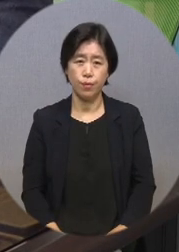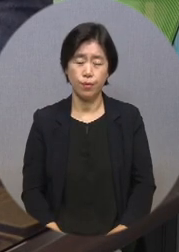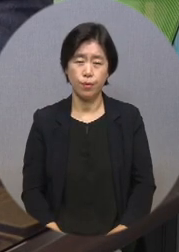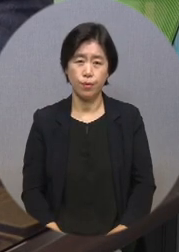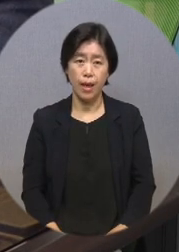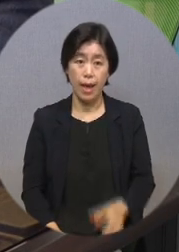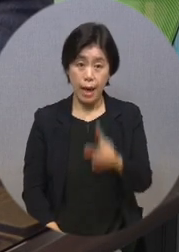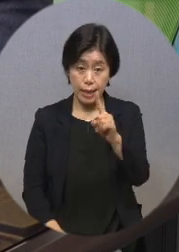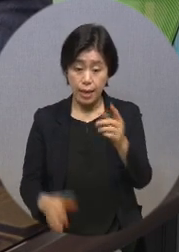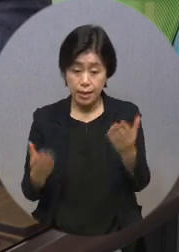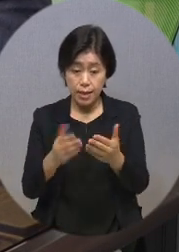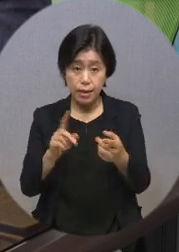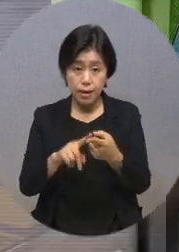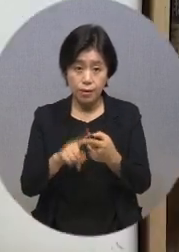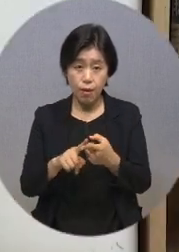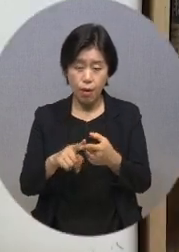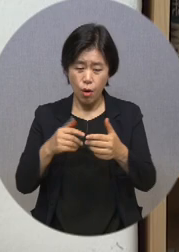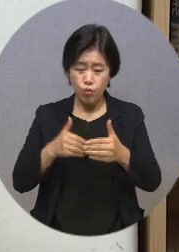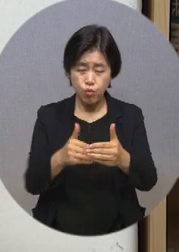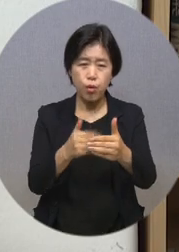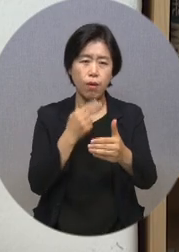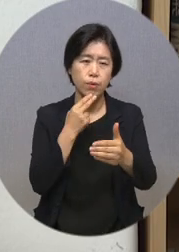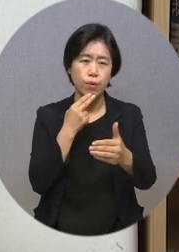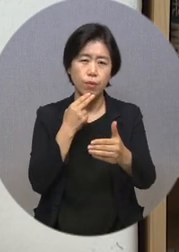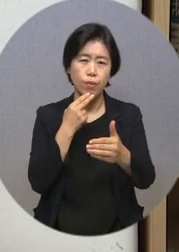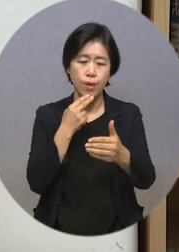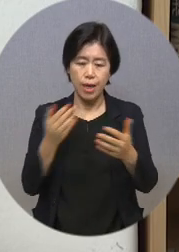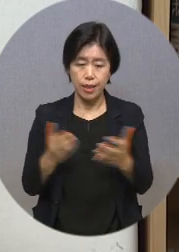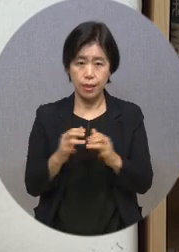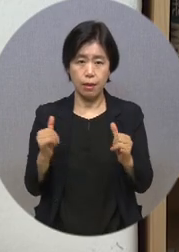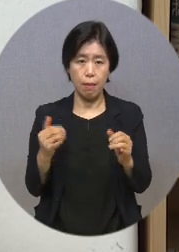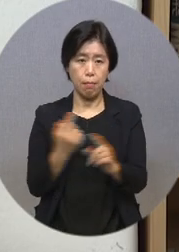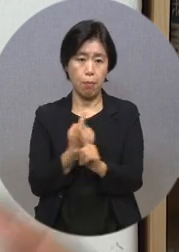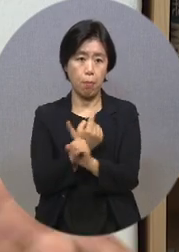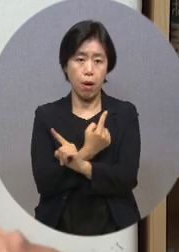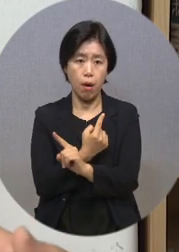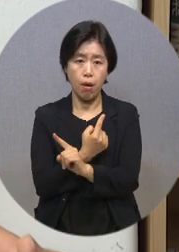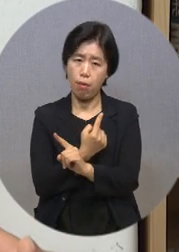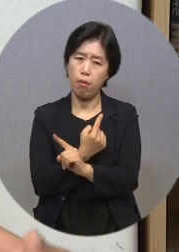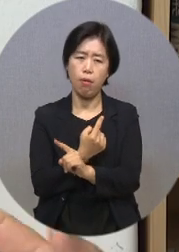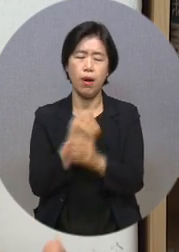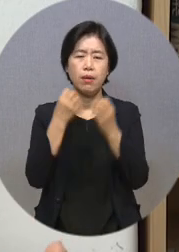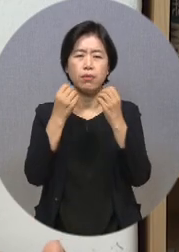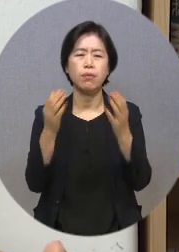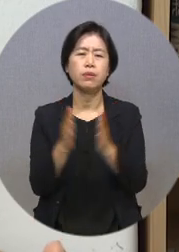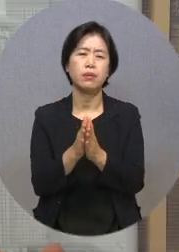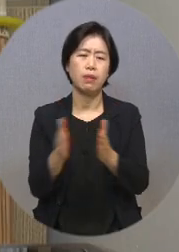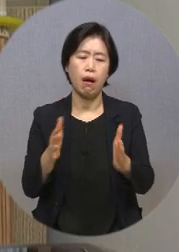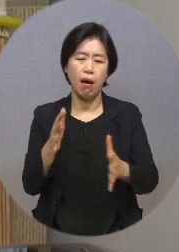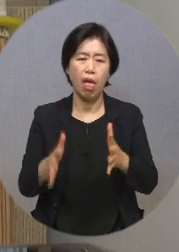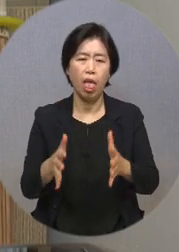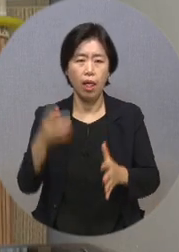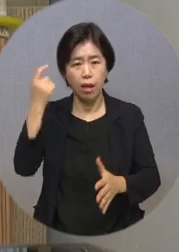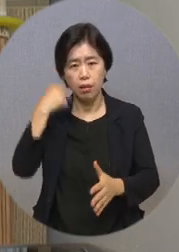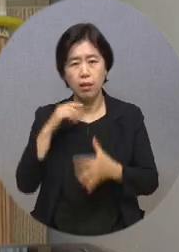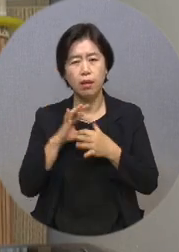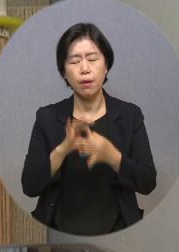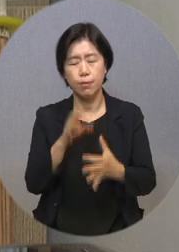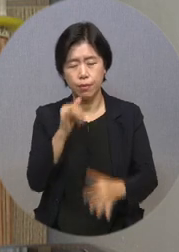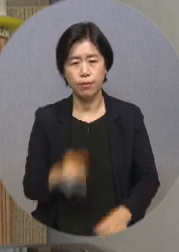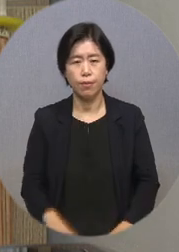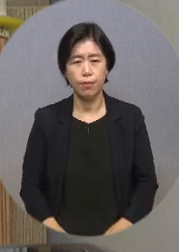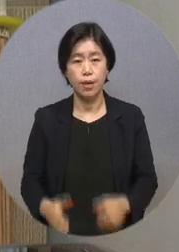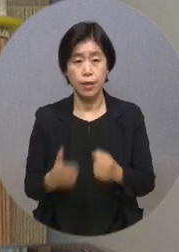일인데도 불구하고 그래서 앞으로 세종시의 복지정책이 제대로 정책이 되고 정착이 되고 이분들이 제대로 혜택을